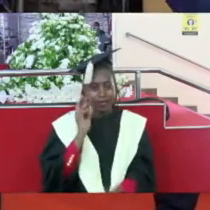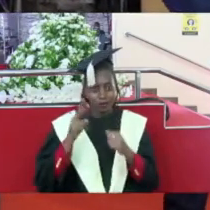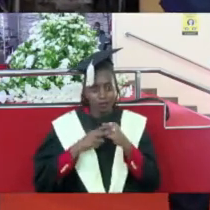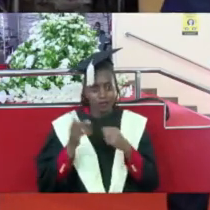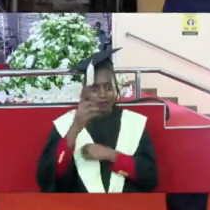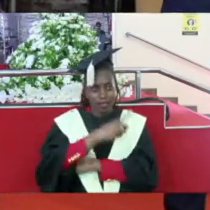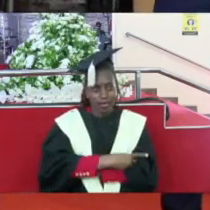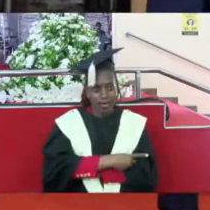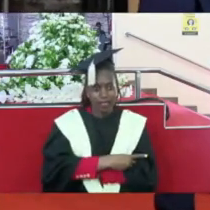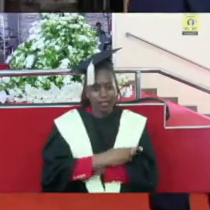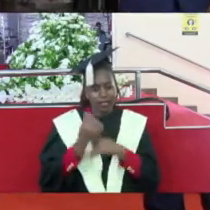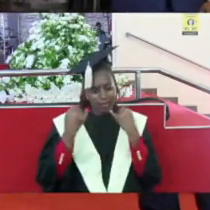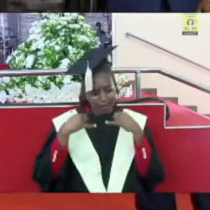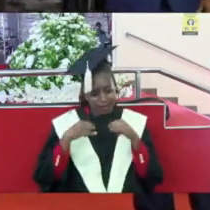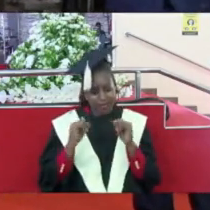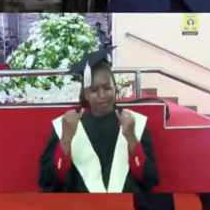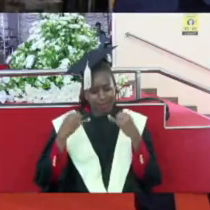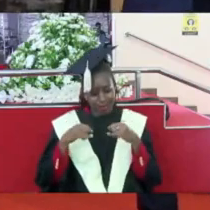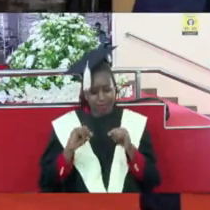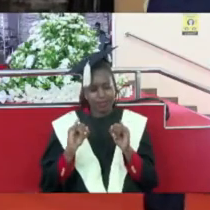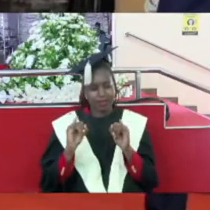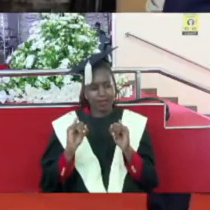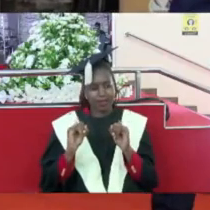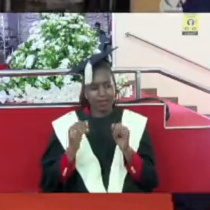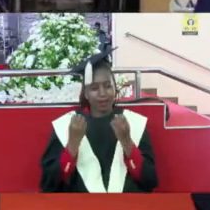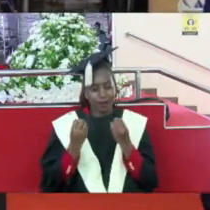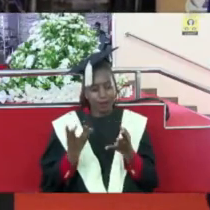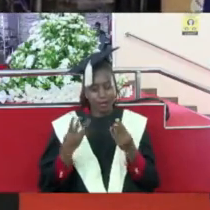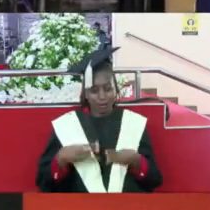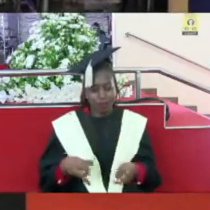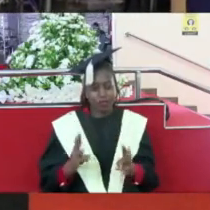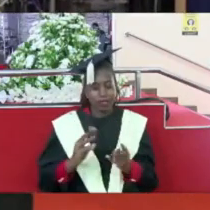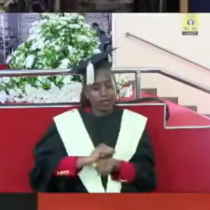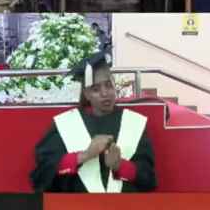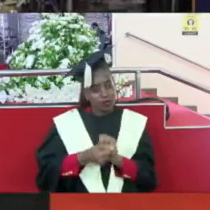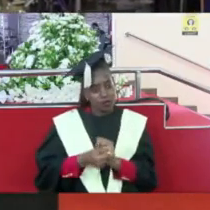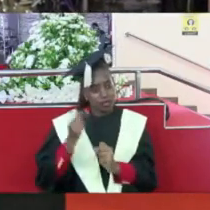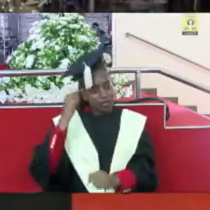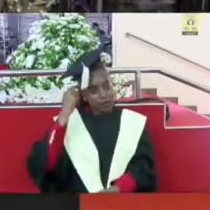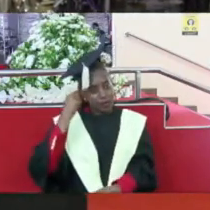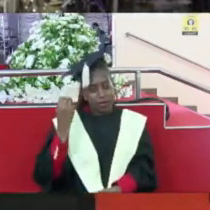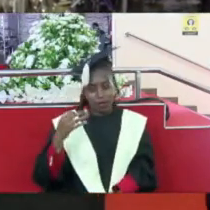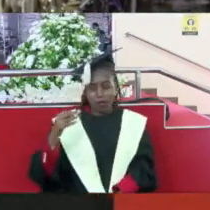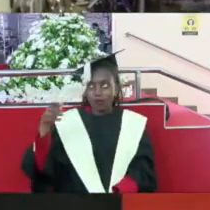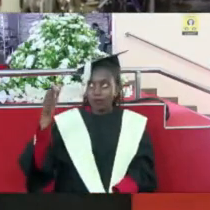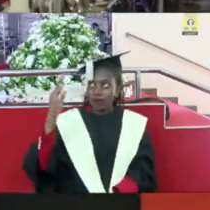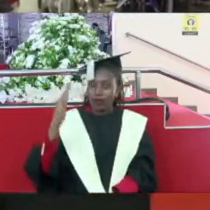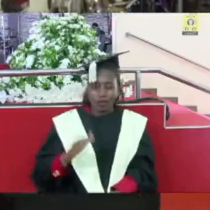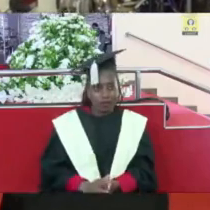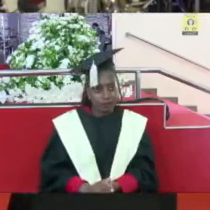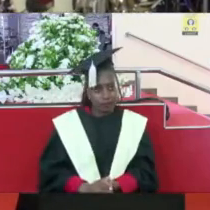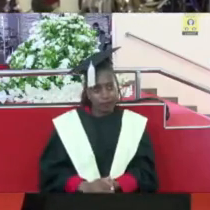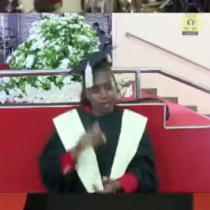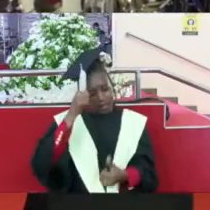7 days. Amejaribu vyote anavyojua. He has tried all to change God's mind. Remember Nathan amesema